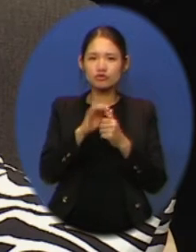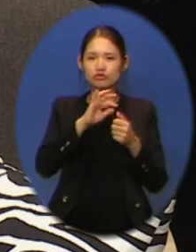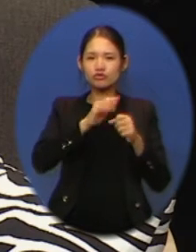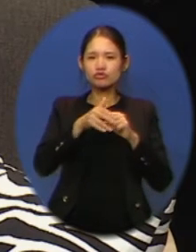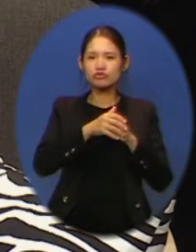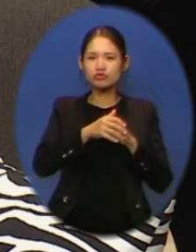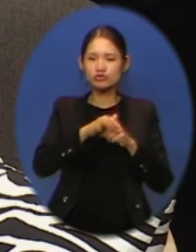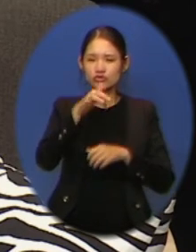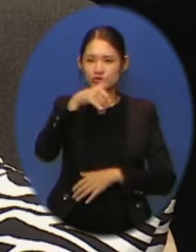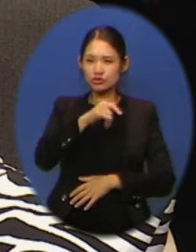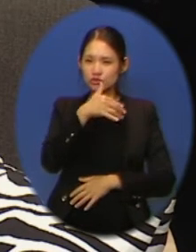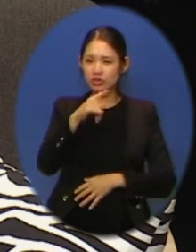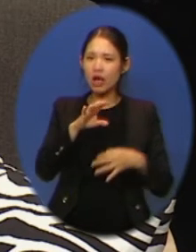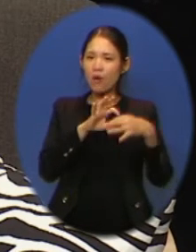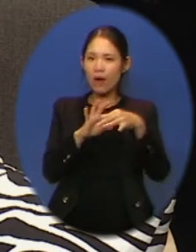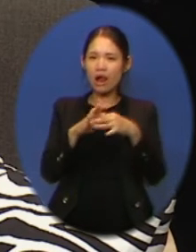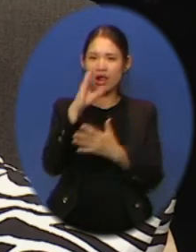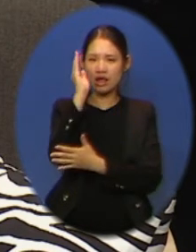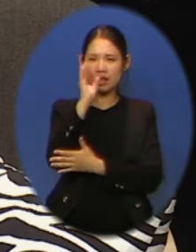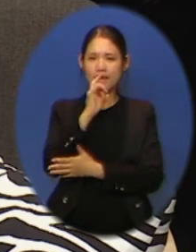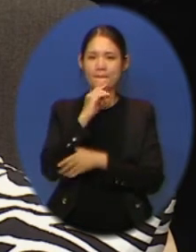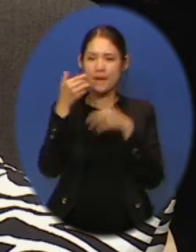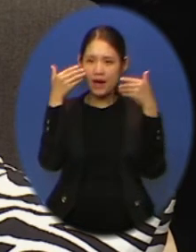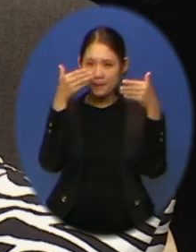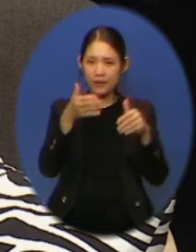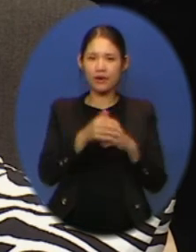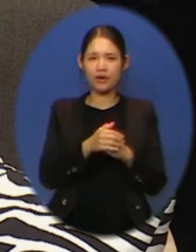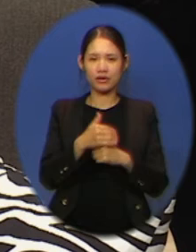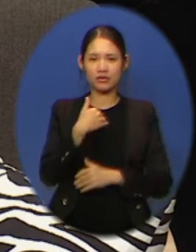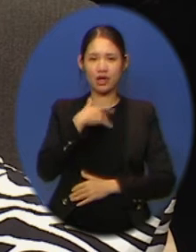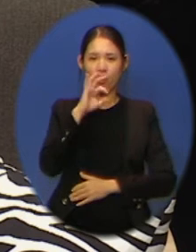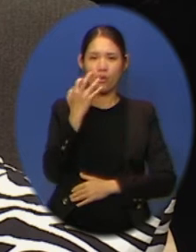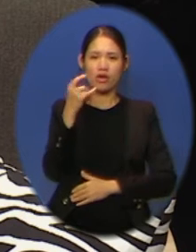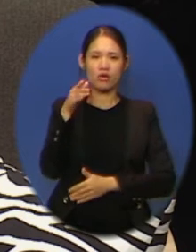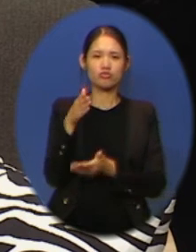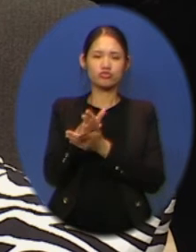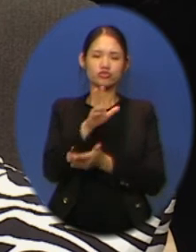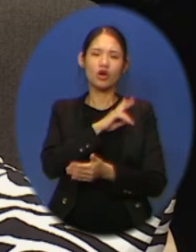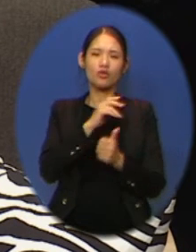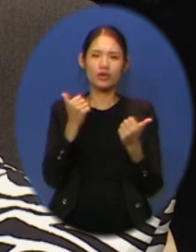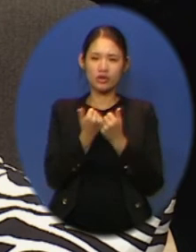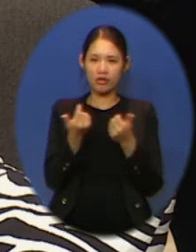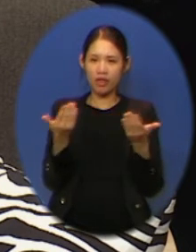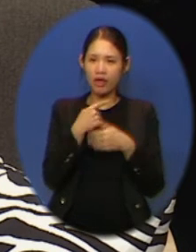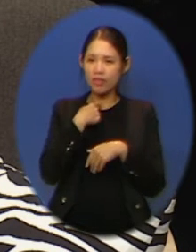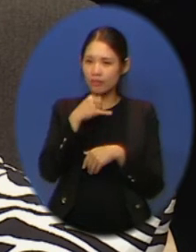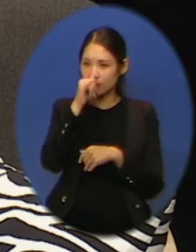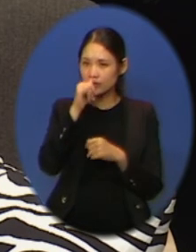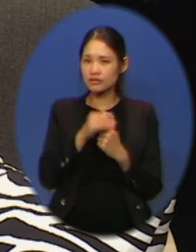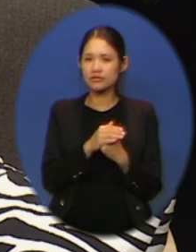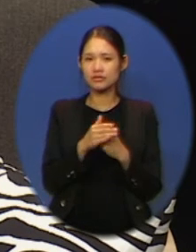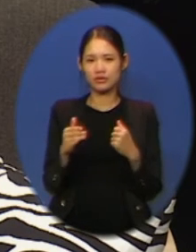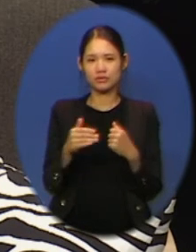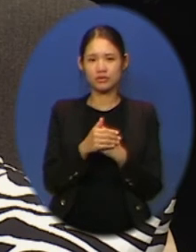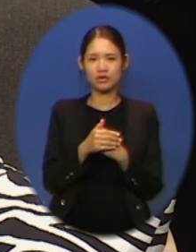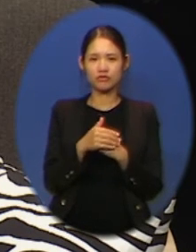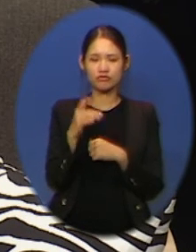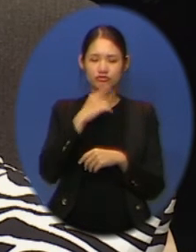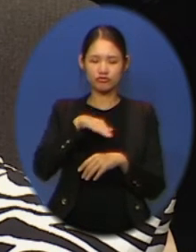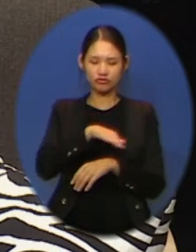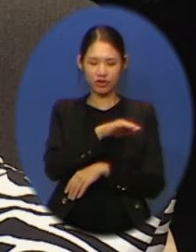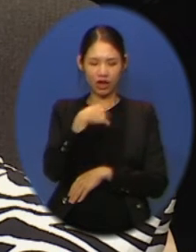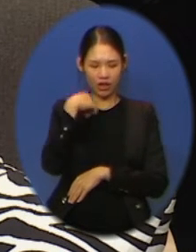국제 사정만 얘기합니다. 네. 제가 또 외교분과위원회 있었기 때문에 그래서 우리가 좀 안목을 높여서